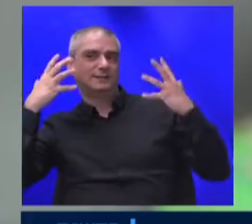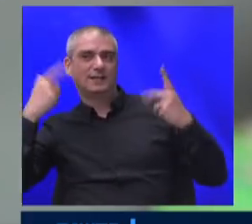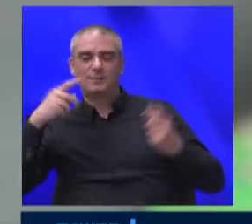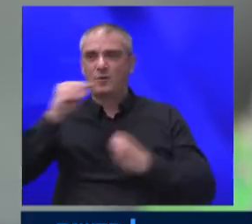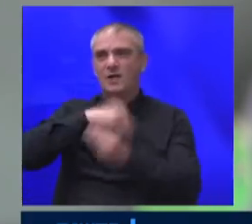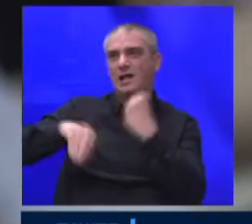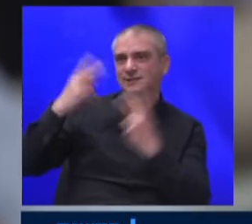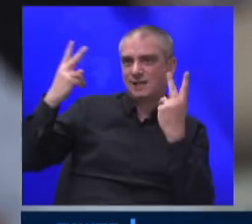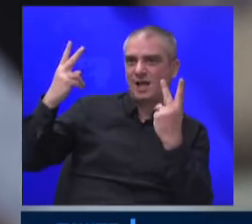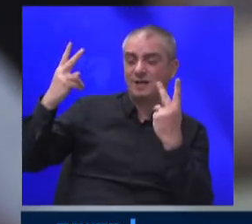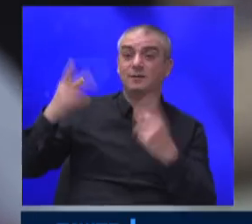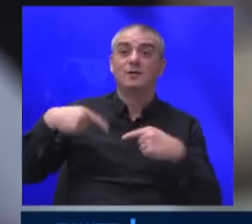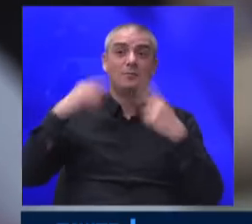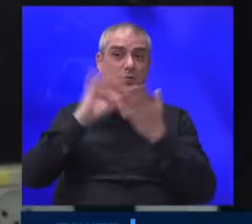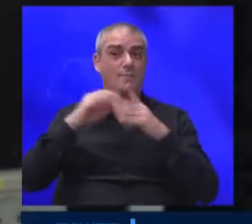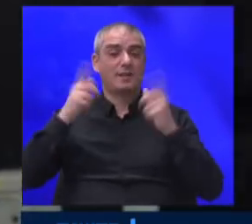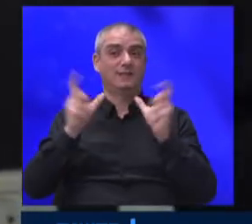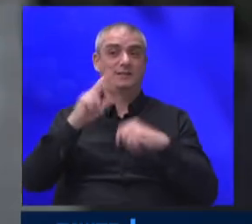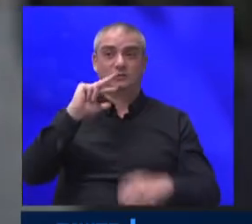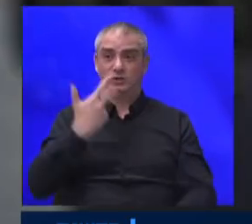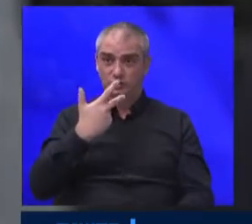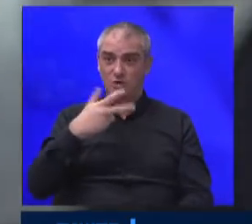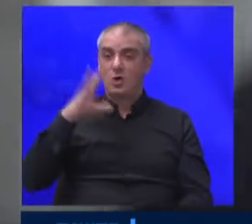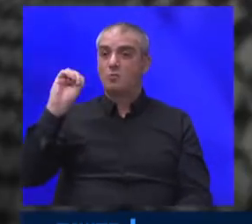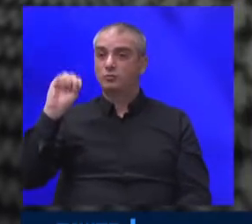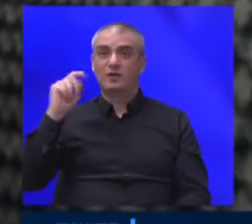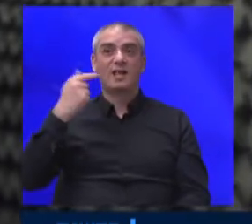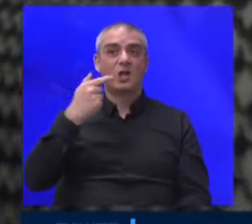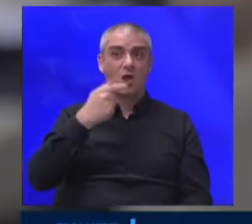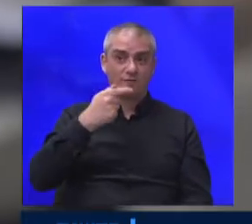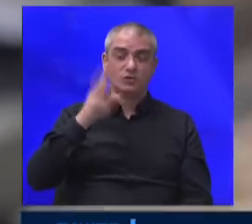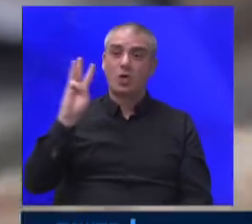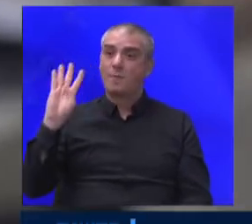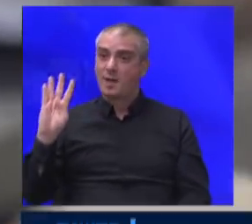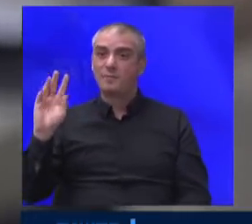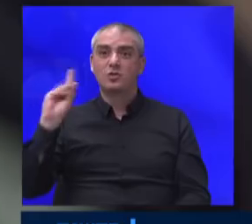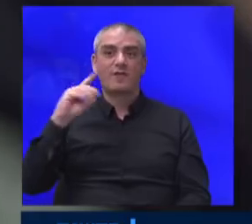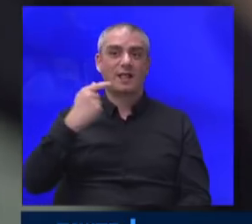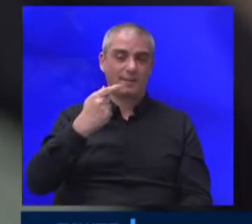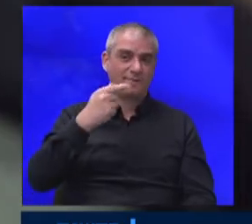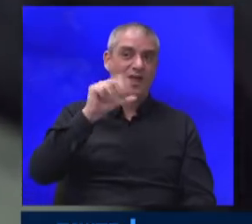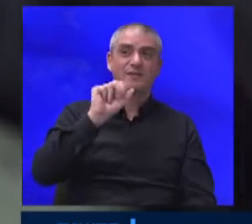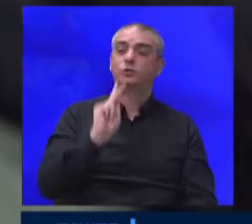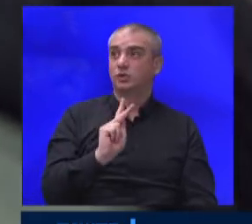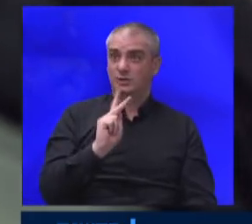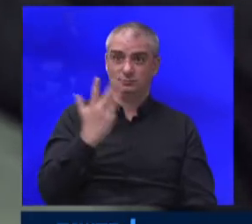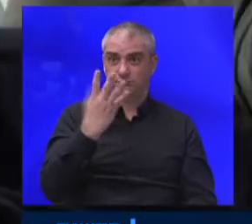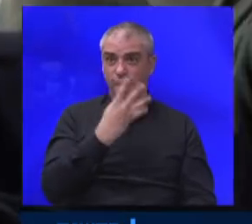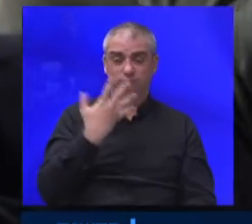ביום שבו מתחיל הסגר השלישי, מוני מושונוב, גידי גוב, שלמה ברבה, דובל גליקמן ואבי קושניר מתייצבים